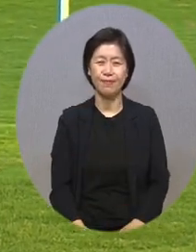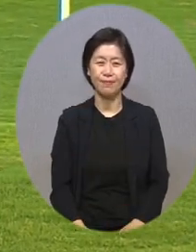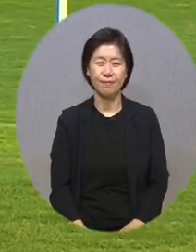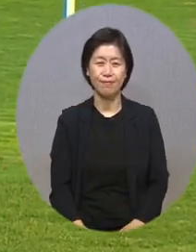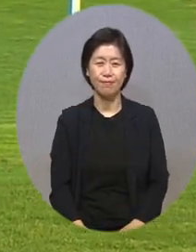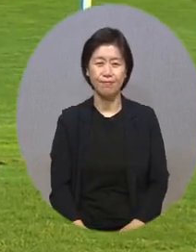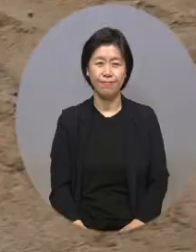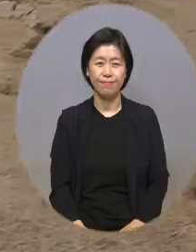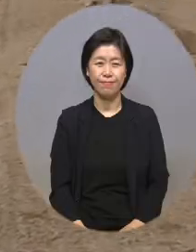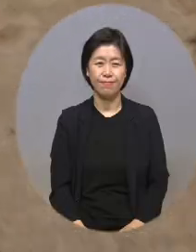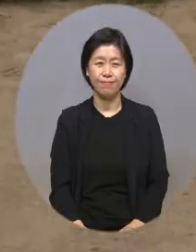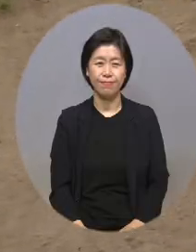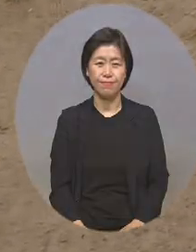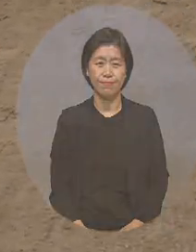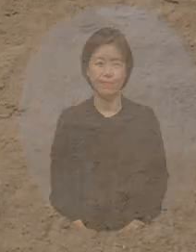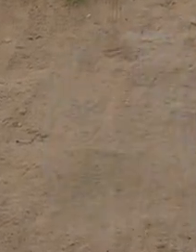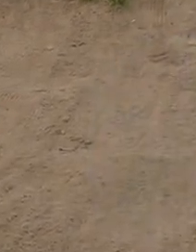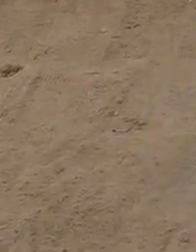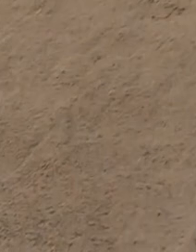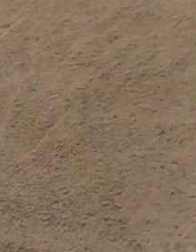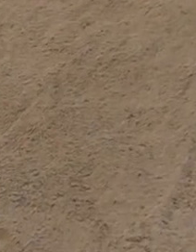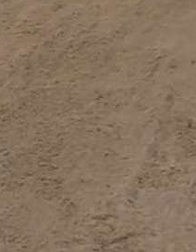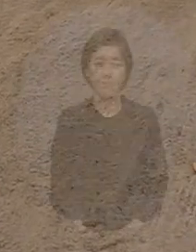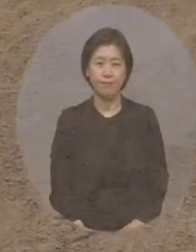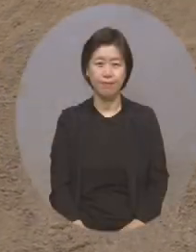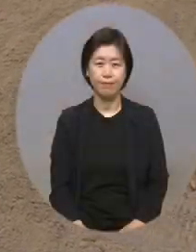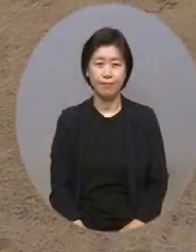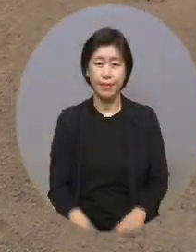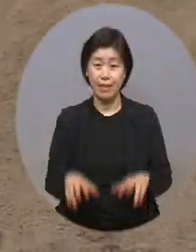너무 웃겨. 대박. 이거는 너무